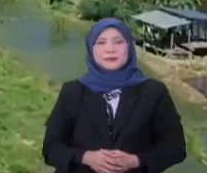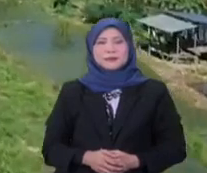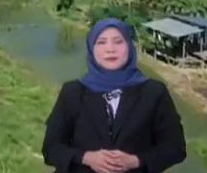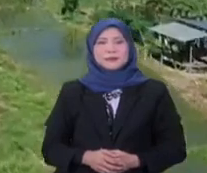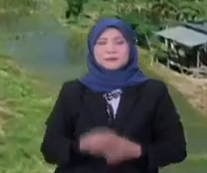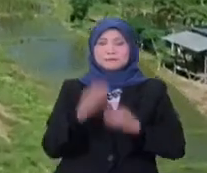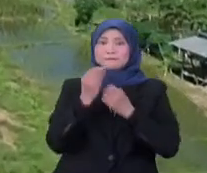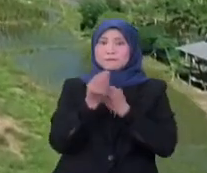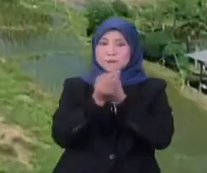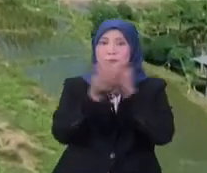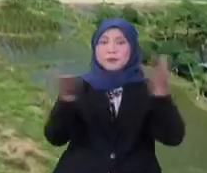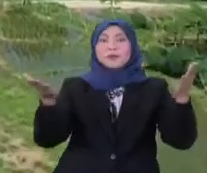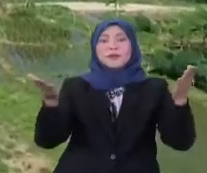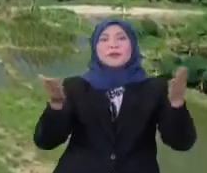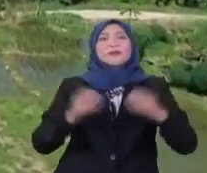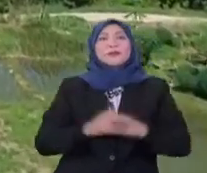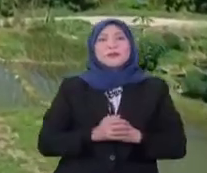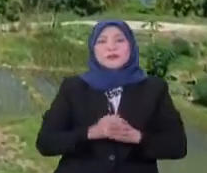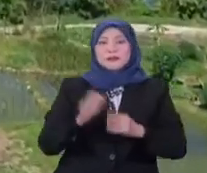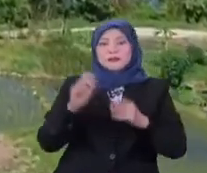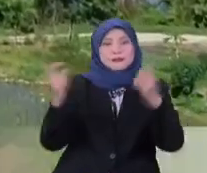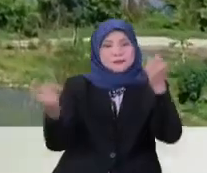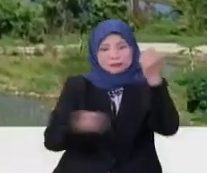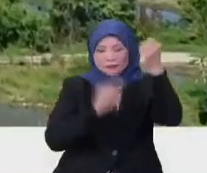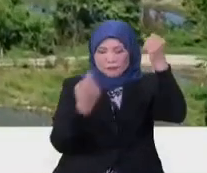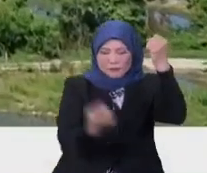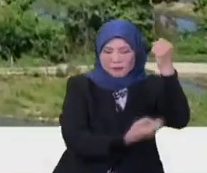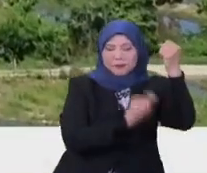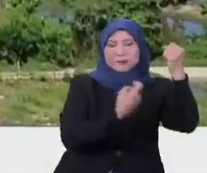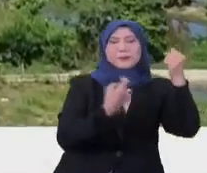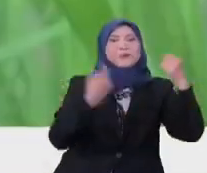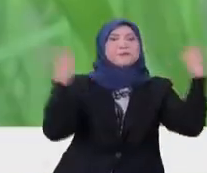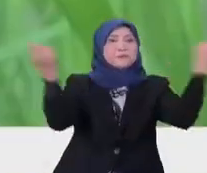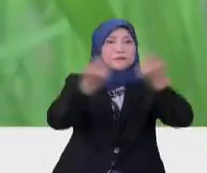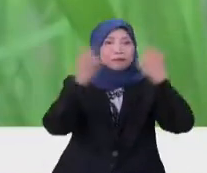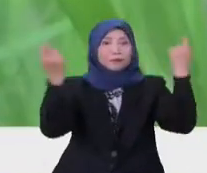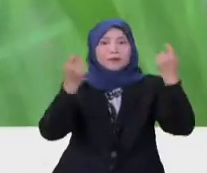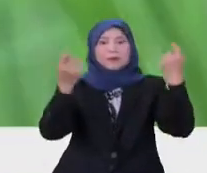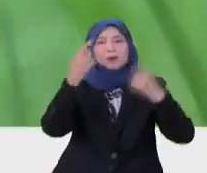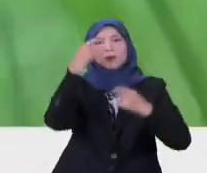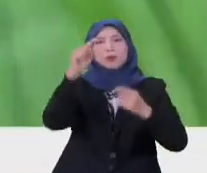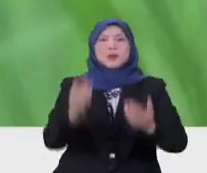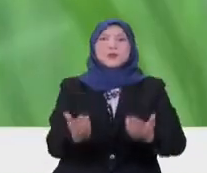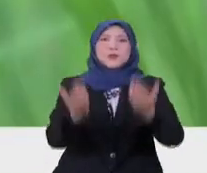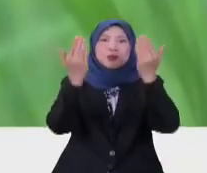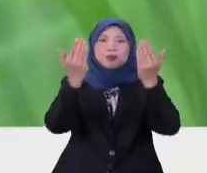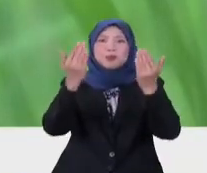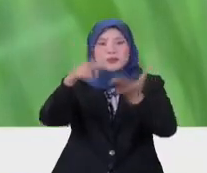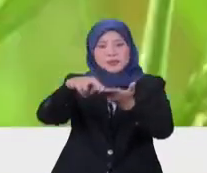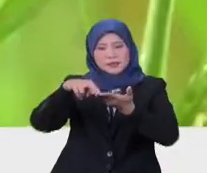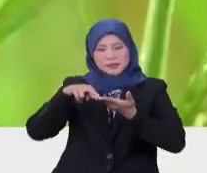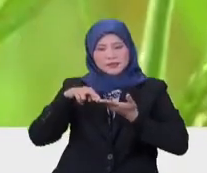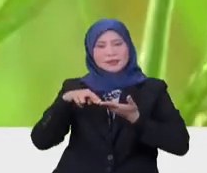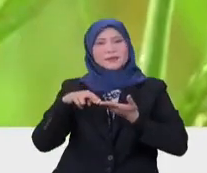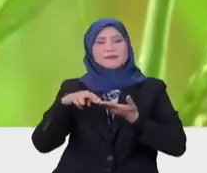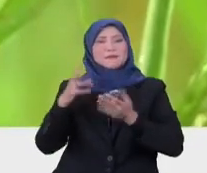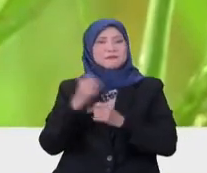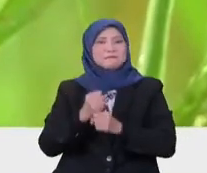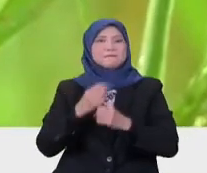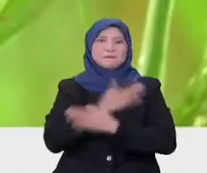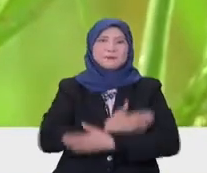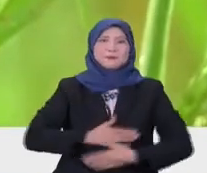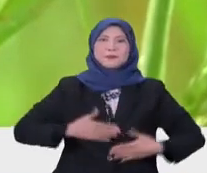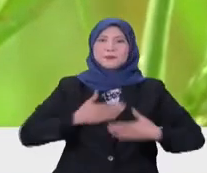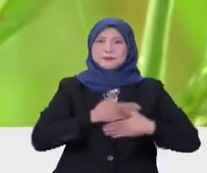Secara umumnya, keamatan bermaksud sambutan yang diamalkan KDMR bagi mensyukuri rezeki yang diperoleh dan